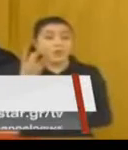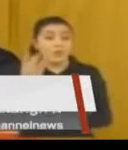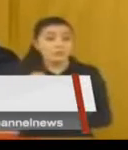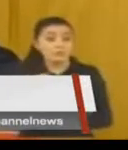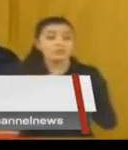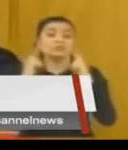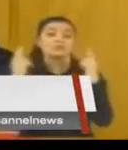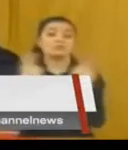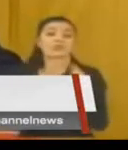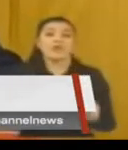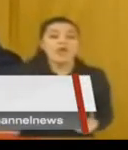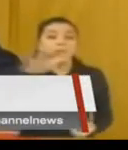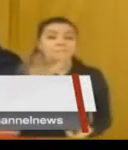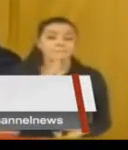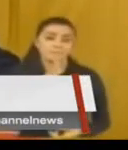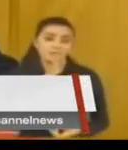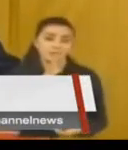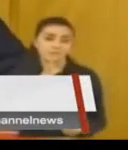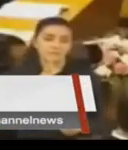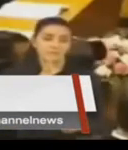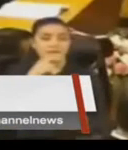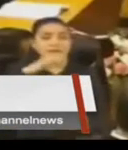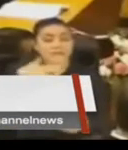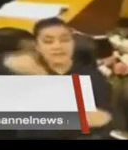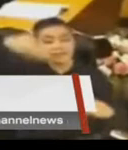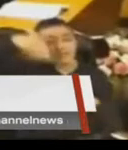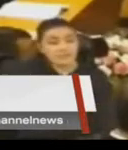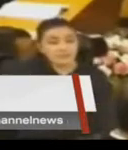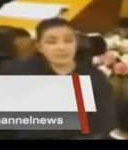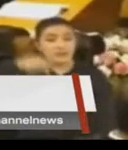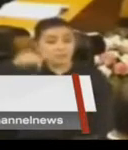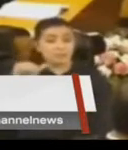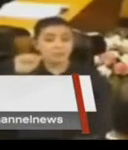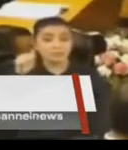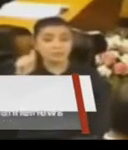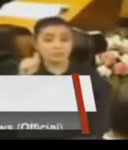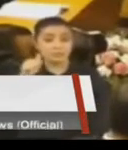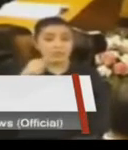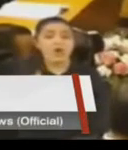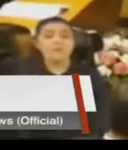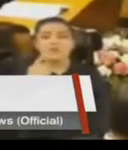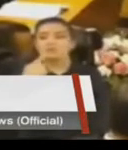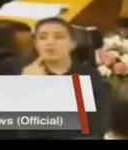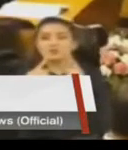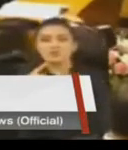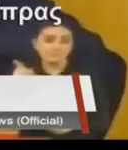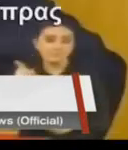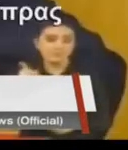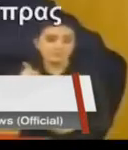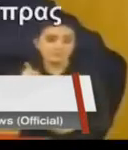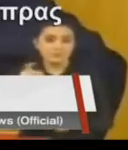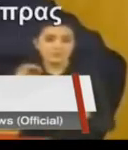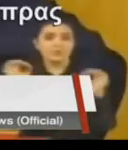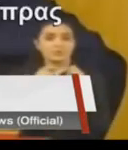Λάδει όμως τη φωτιά των ελληνοτουρκικών σχέσεων έριξε το πρωί ο ηγέτης του Εθνικιστικού Κόμματος της Τουρκίας και πολιτικός σύμμαχος του Ερντογάν, Ντεβλέτ Μπαχτσελή.